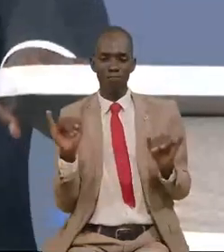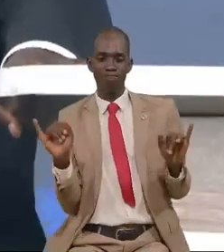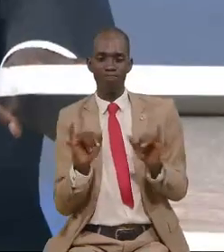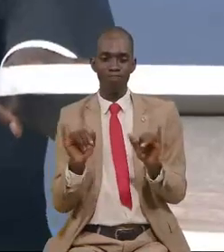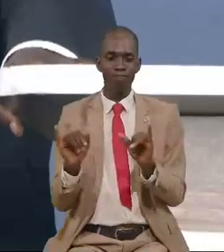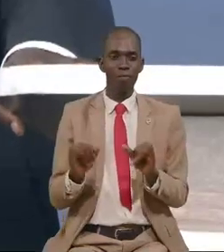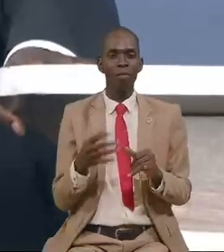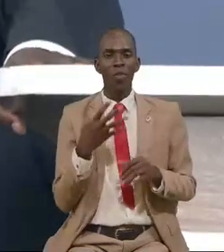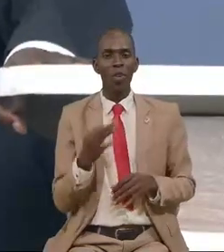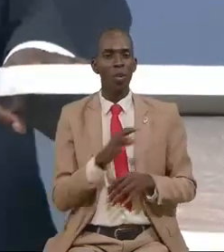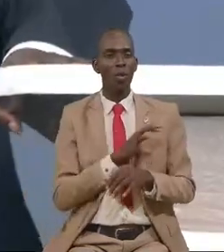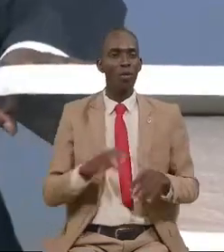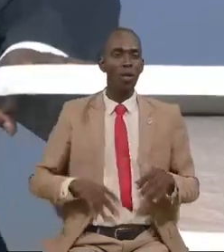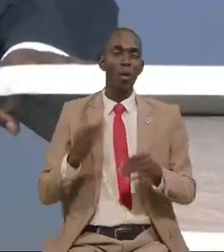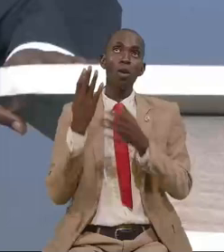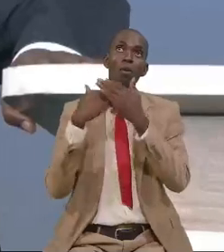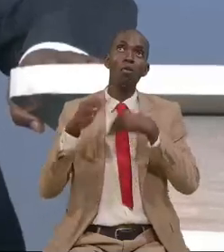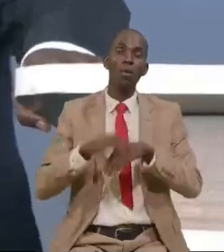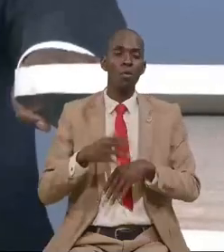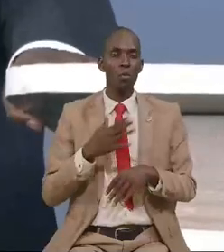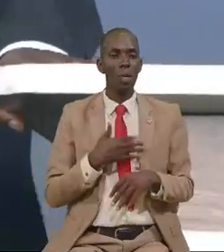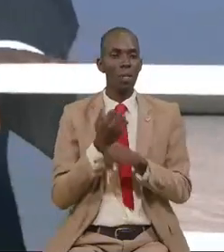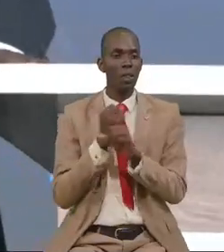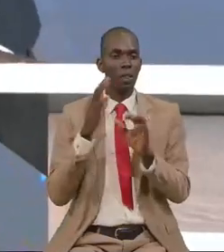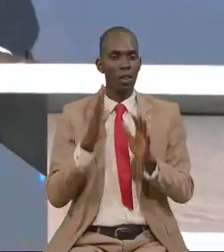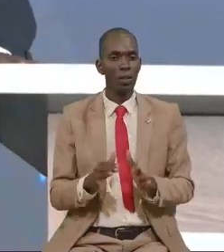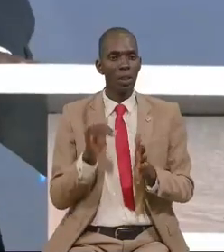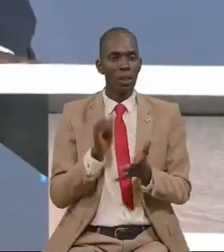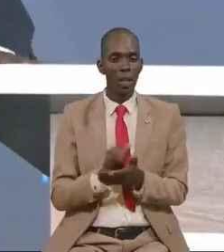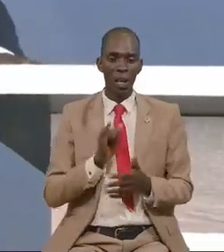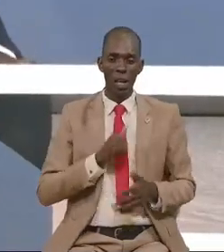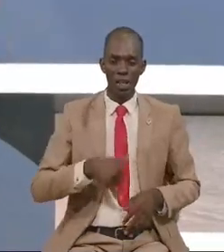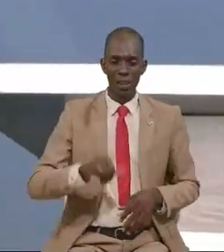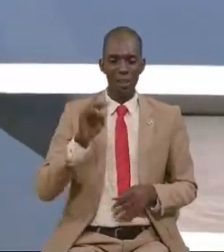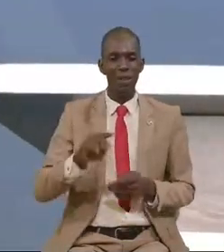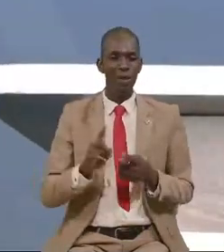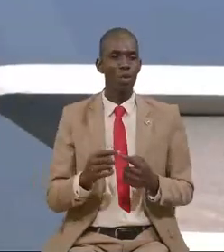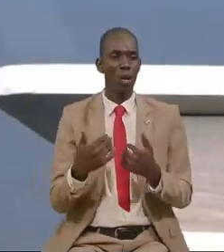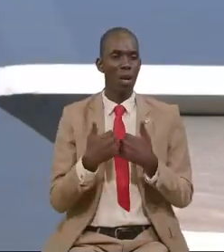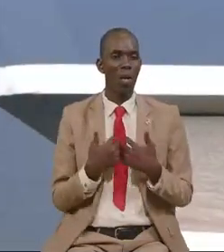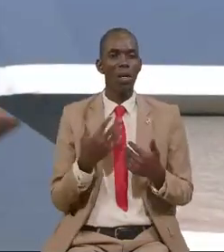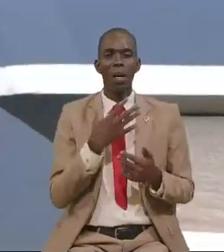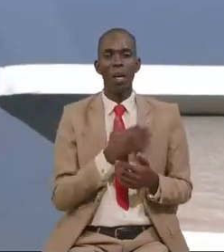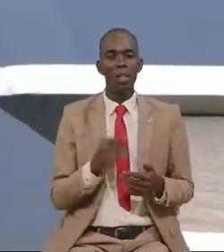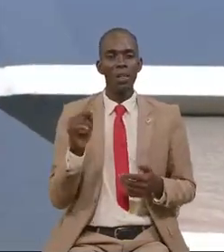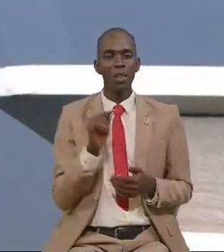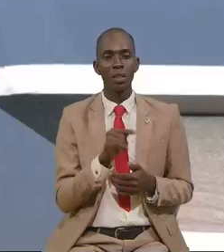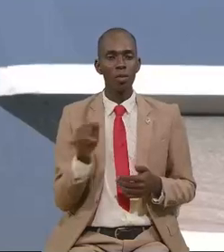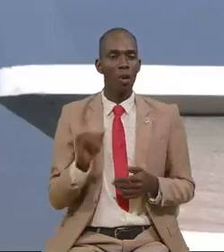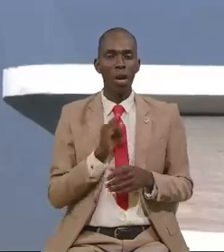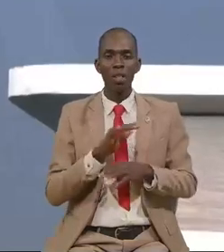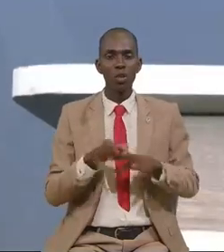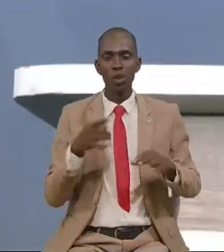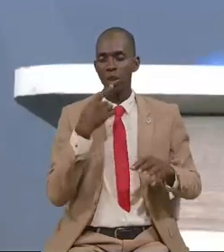du ciel, mon sauveur. Et j'espère, je veux avoir cela. Alors, je ne dis pas, après un message